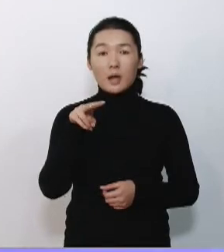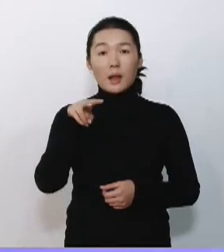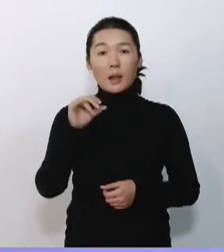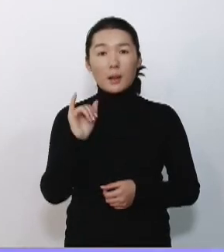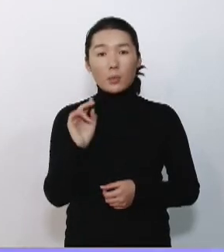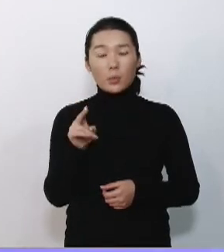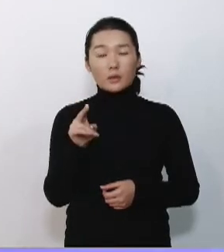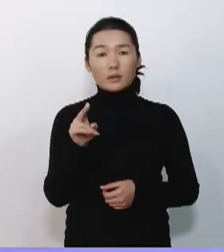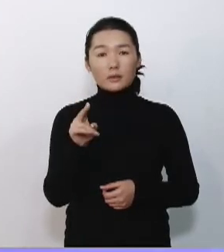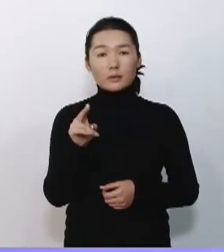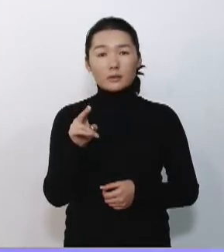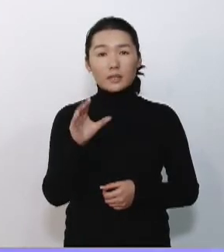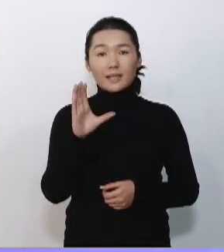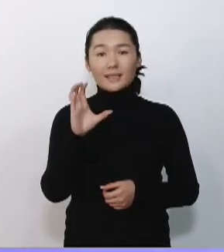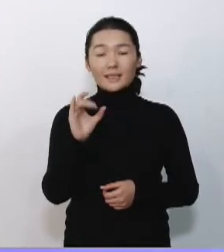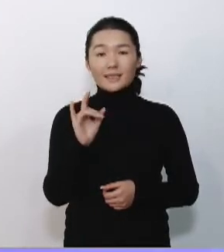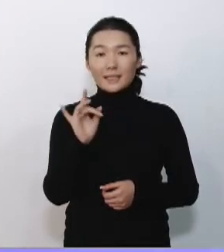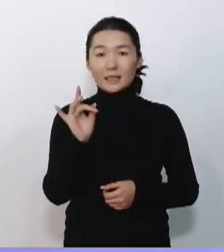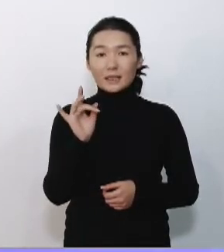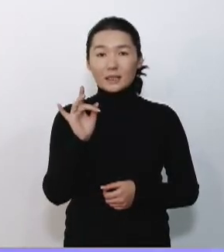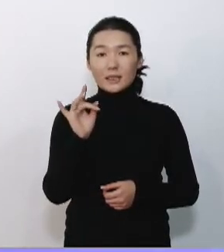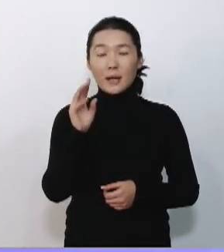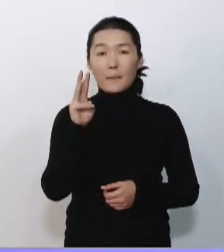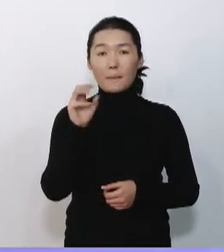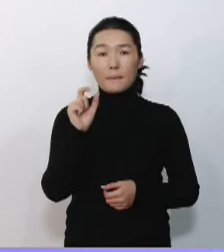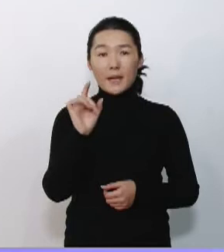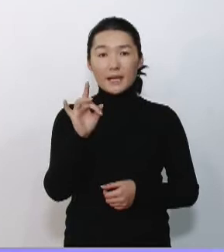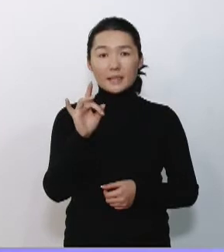лук, сыр, мэр.